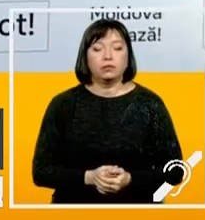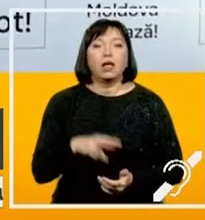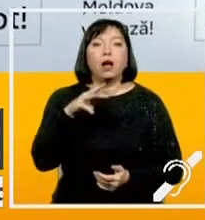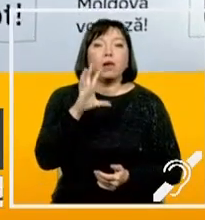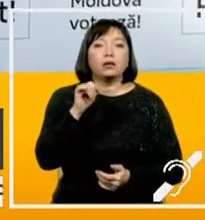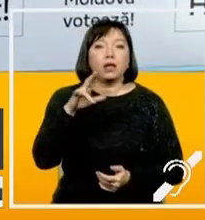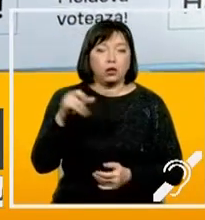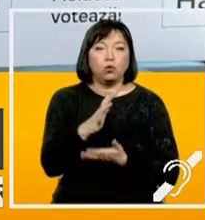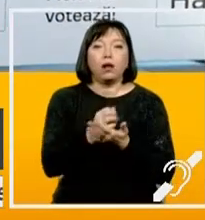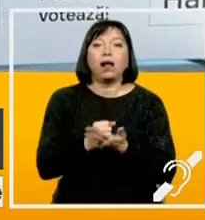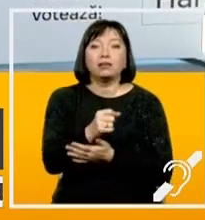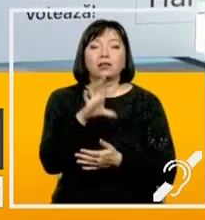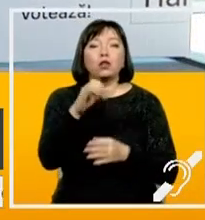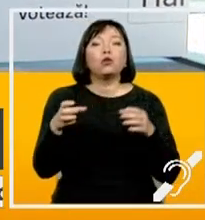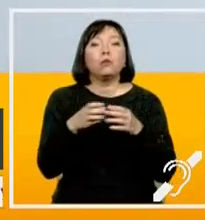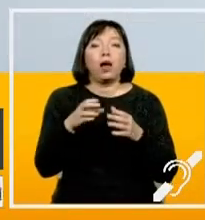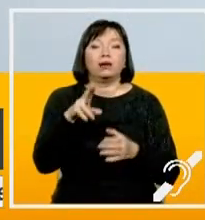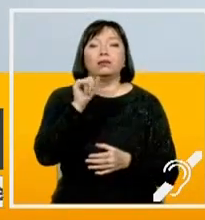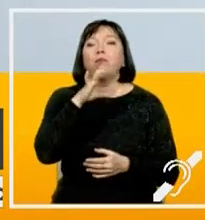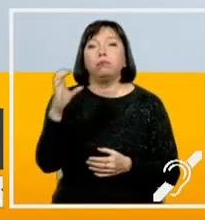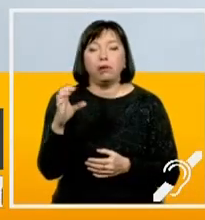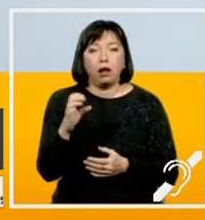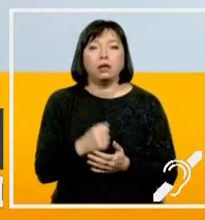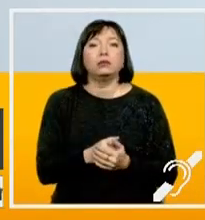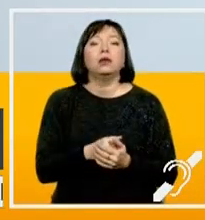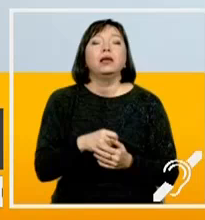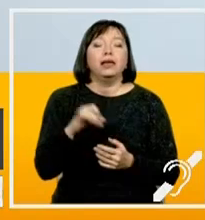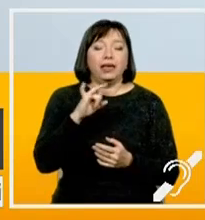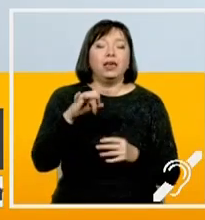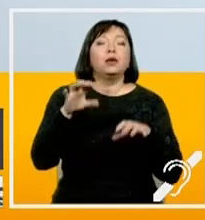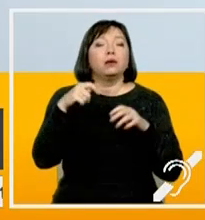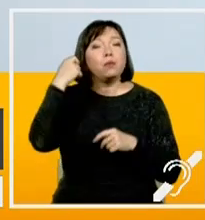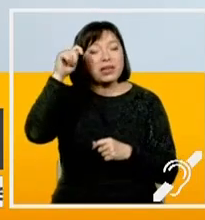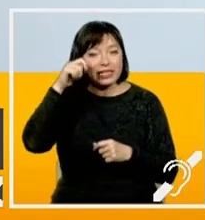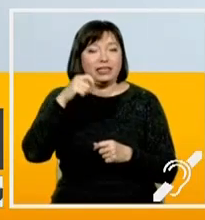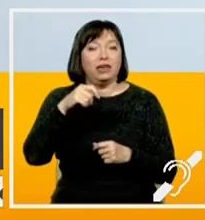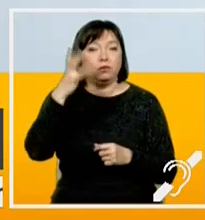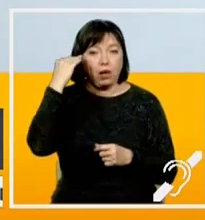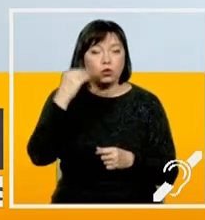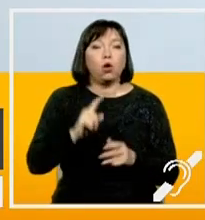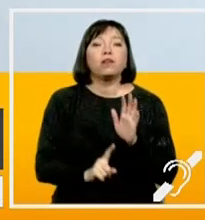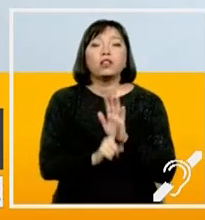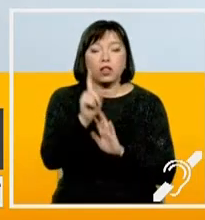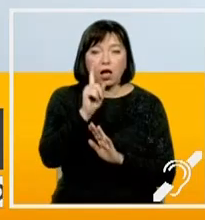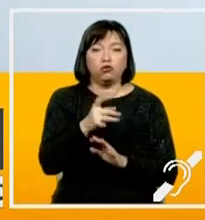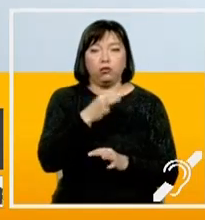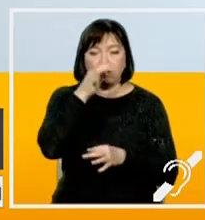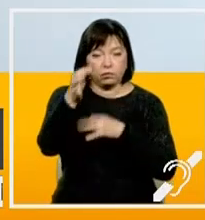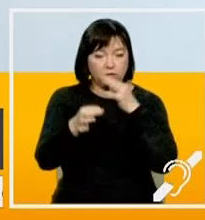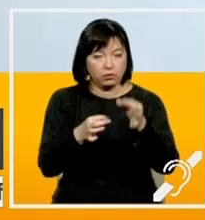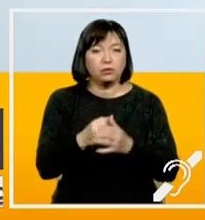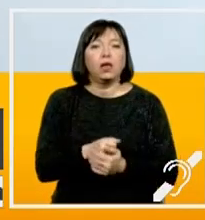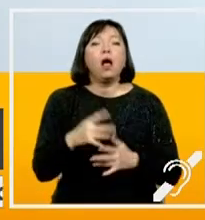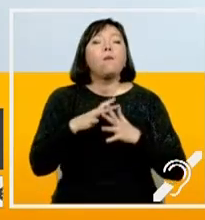Maia Sandu, candidatul Partidului Acțiune și Solidaritate și președintele în exercițiu, a început prin a spune că,